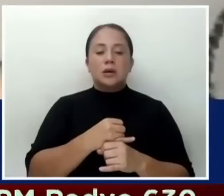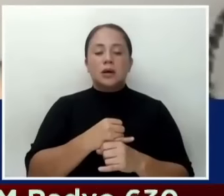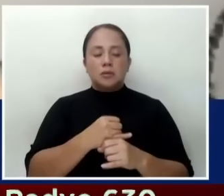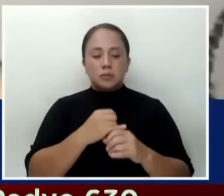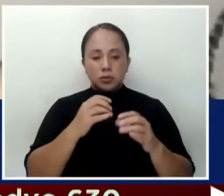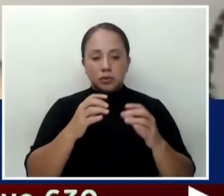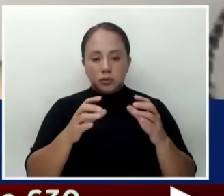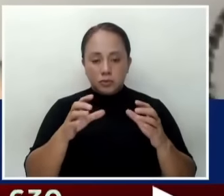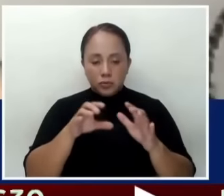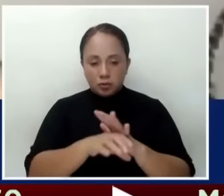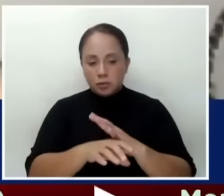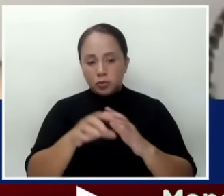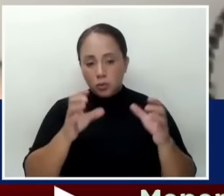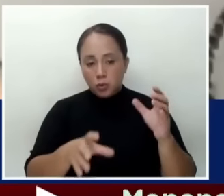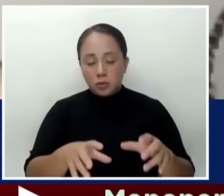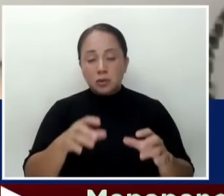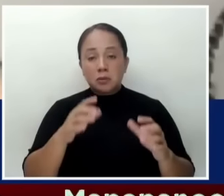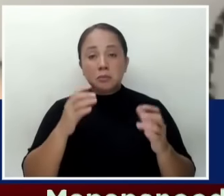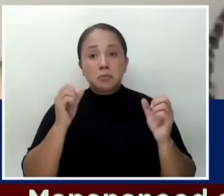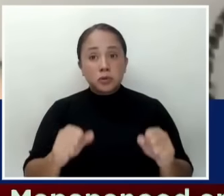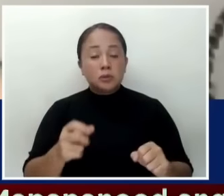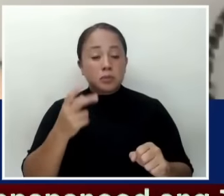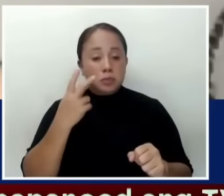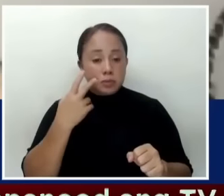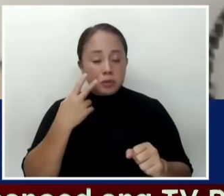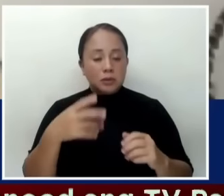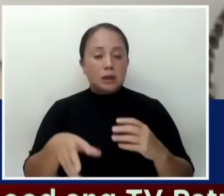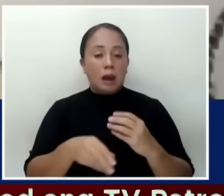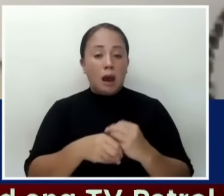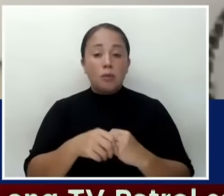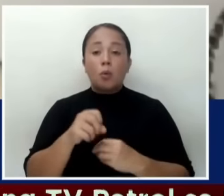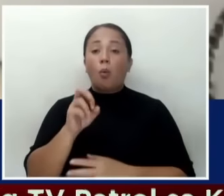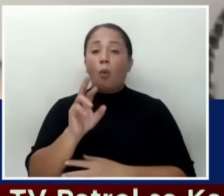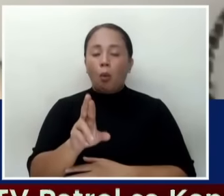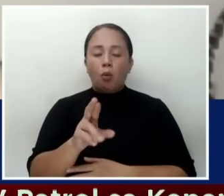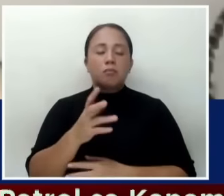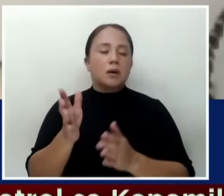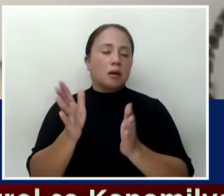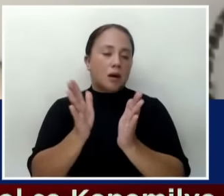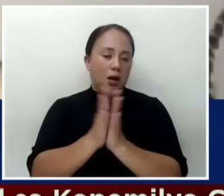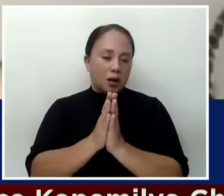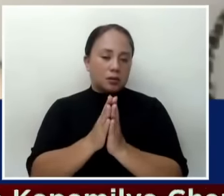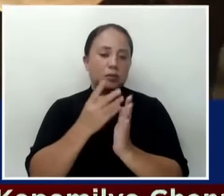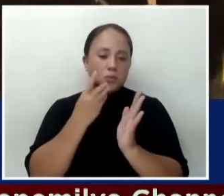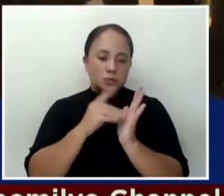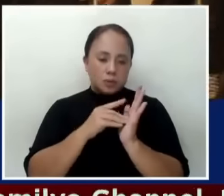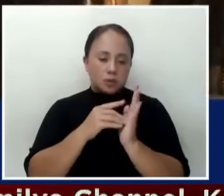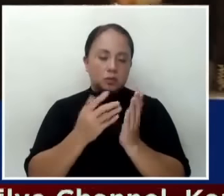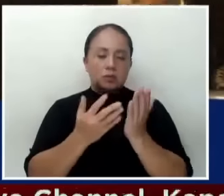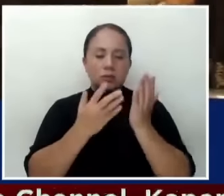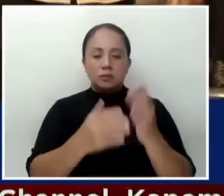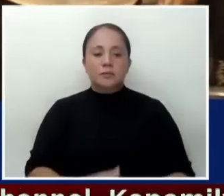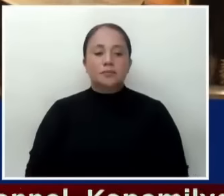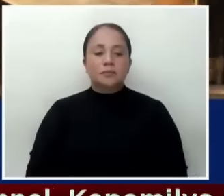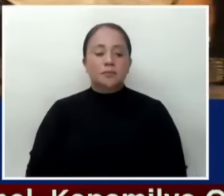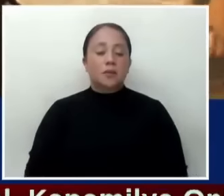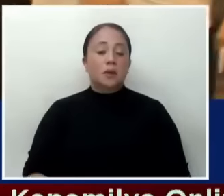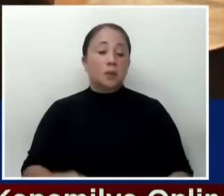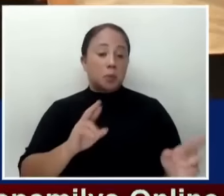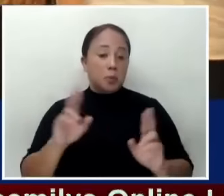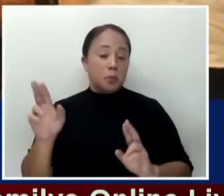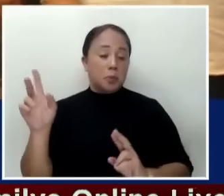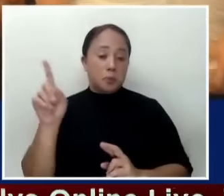may marinig tayo sa kanya na dagdag or mahingan siya ng mga documentary submissions. Handa rin siyang tanungin ang